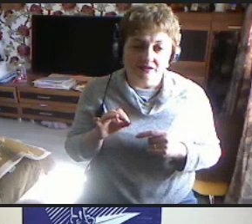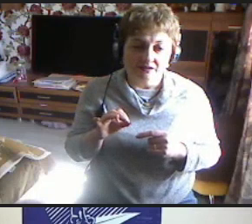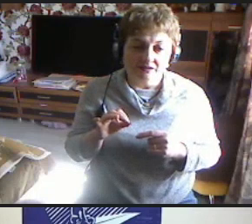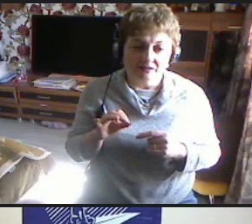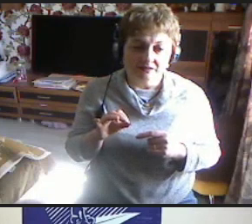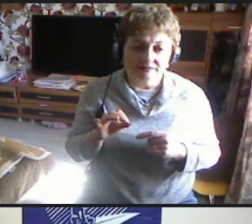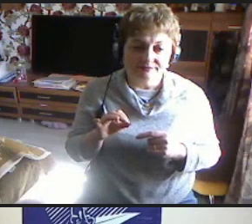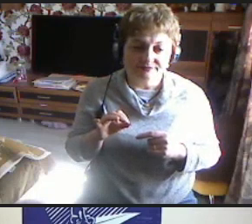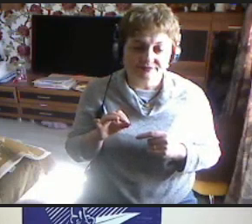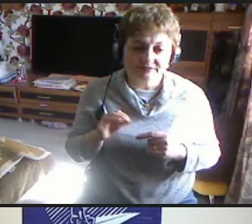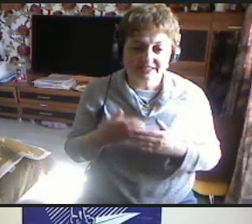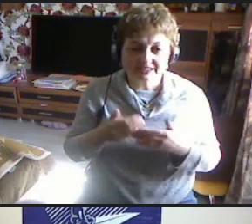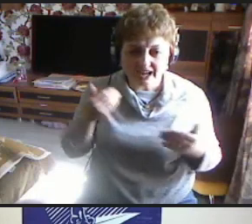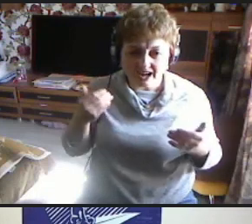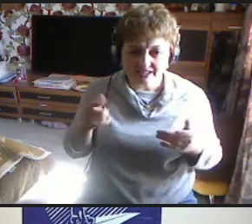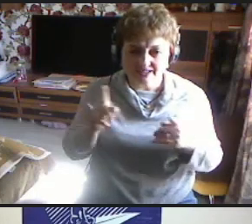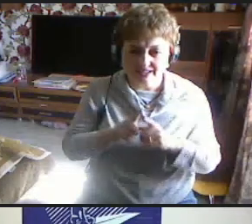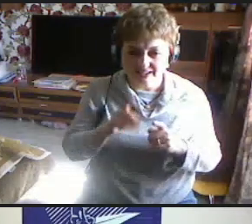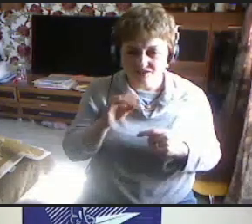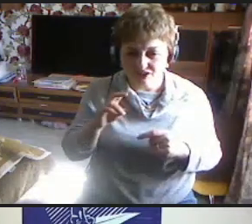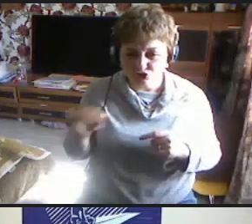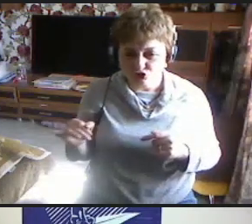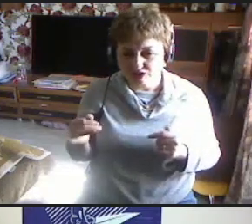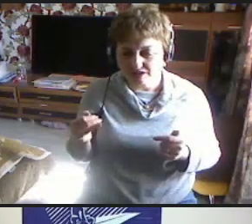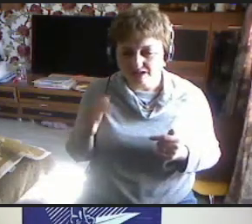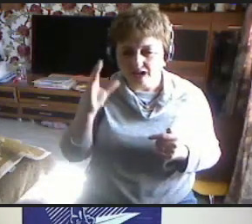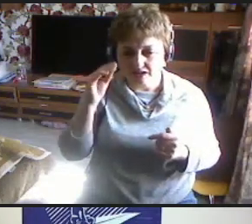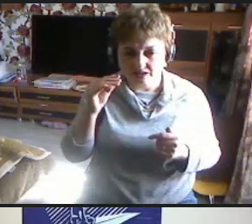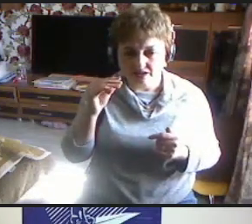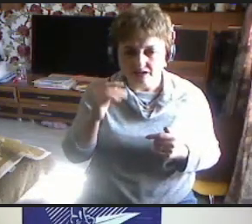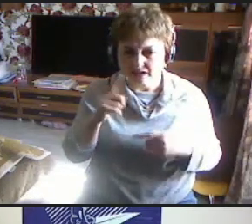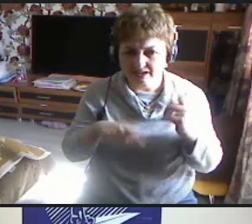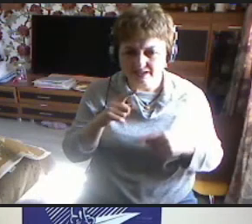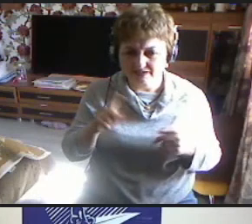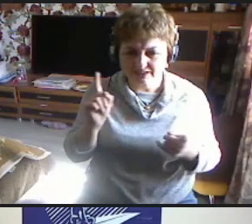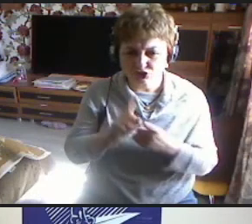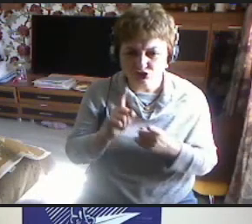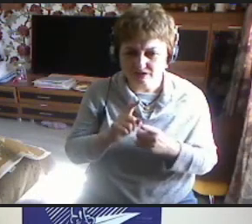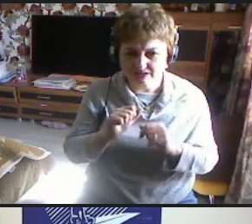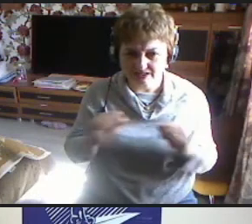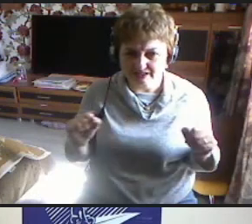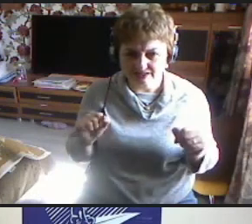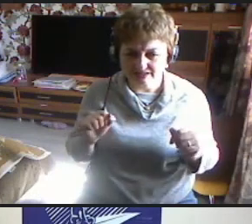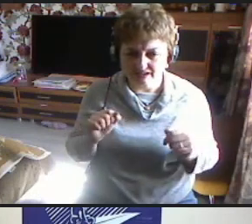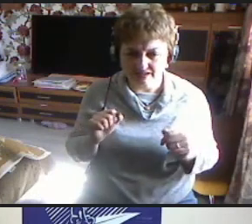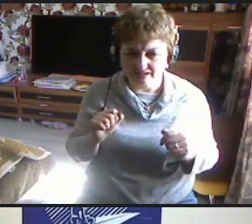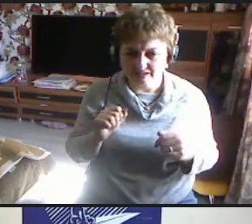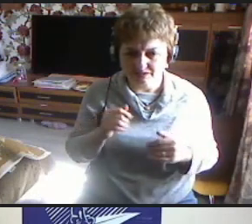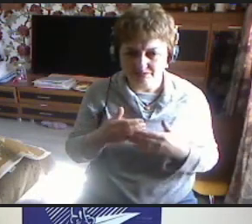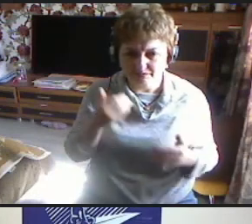заранее такие вещи, и когда особенно редко встречающиеся, нельзя предвидеть. Поэтому, да,